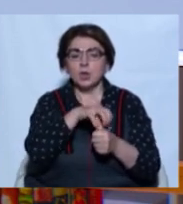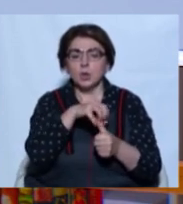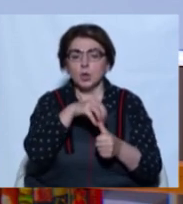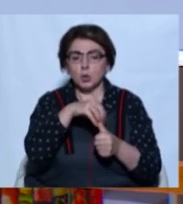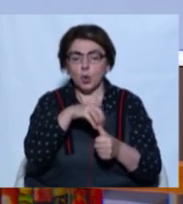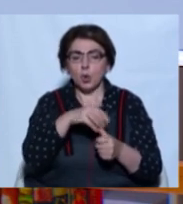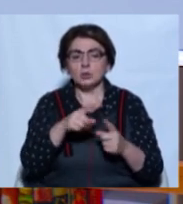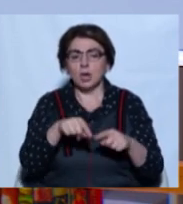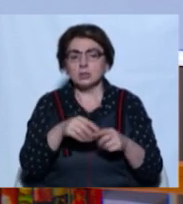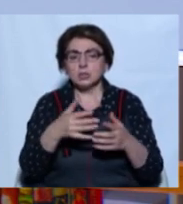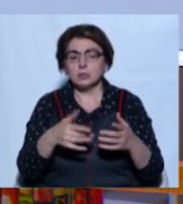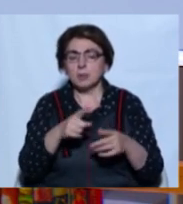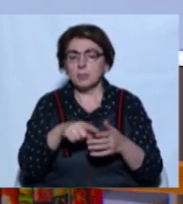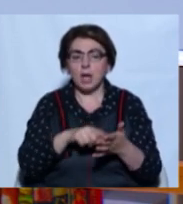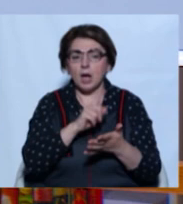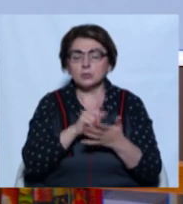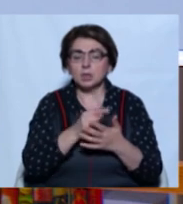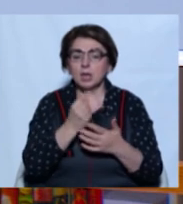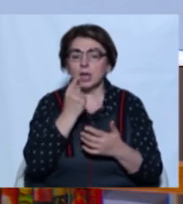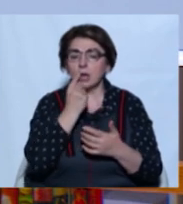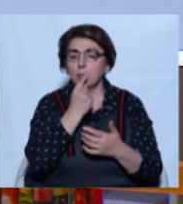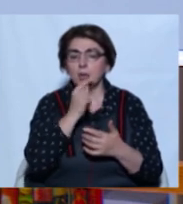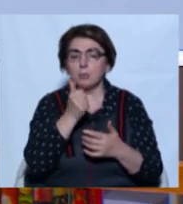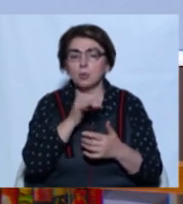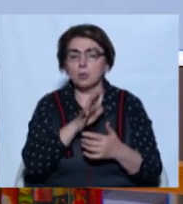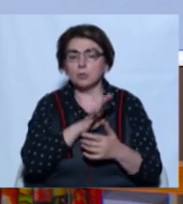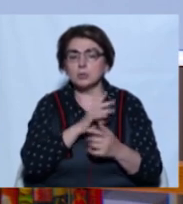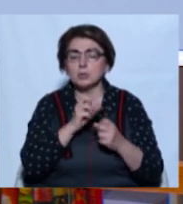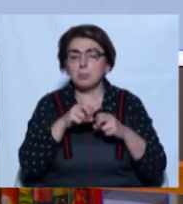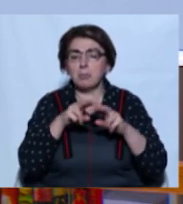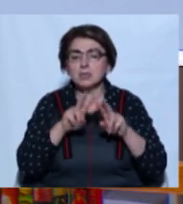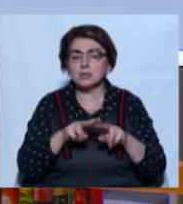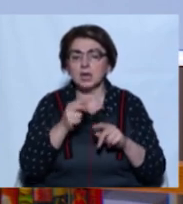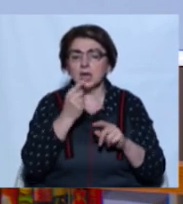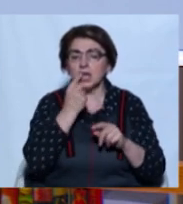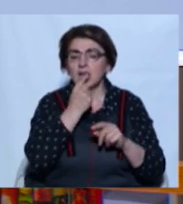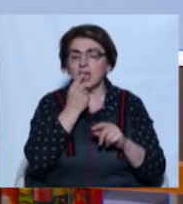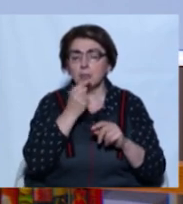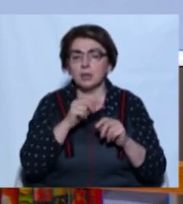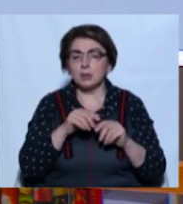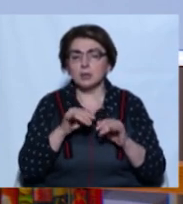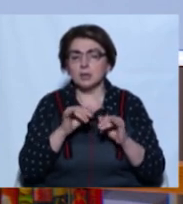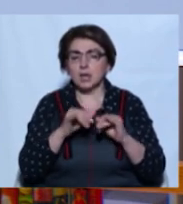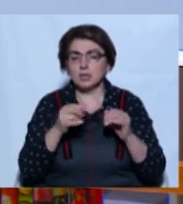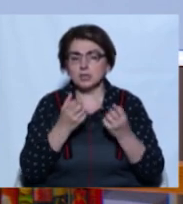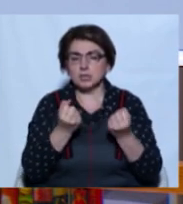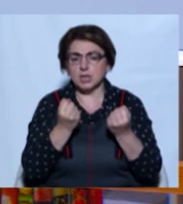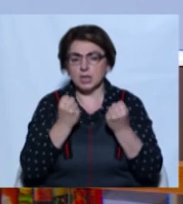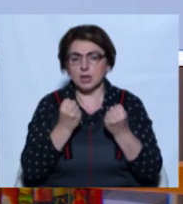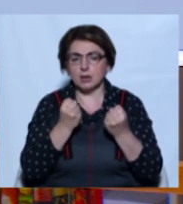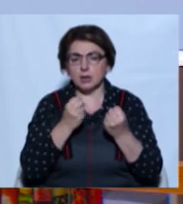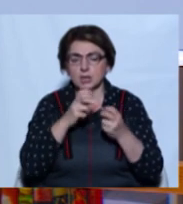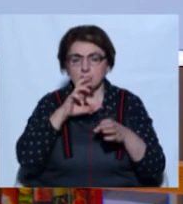შემდეგ. ამიტომ მათ აუცილებლად უნდა ჰქონდეთ რაღაც სპეციფიურად კბილები ძლიერი, რომელიც